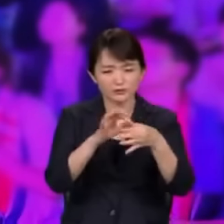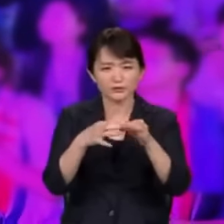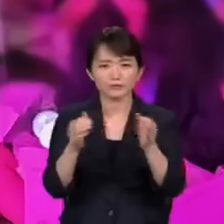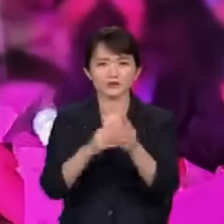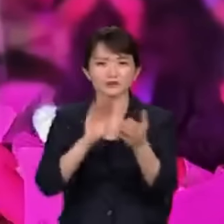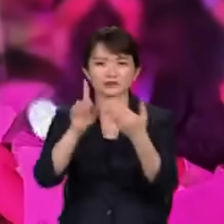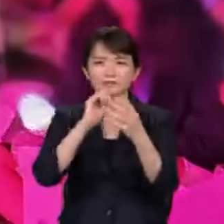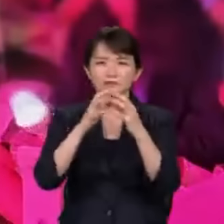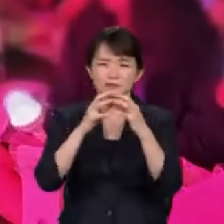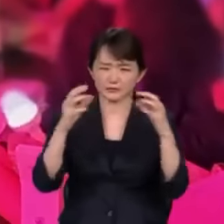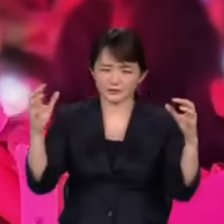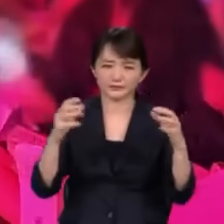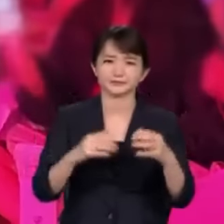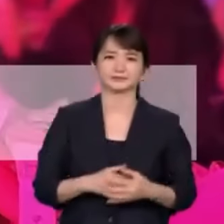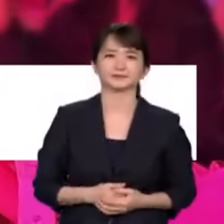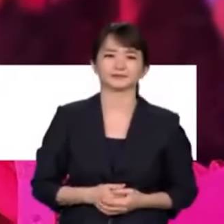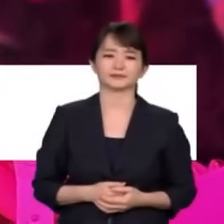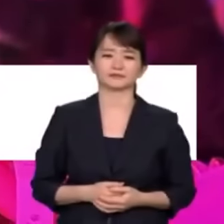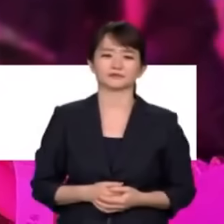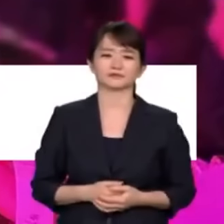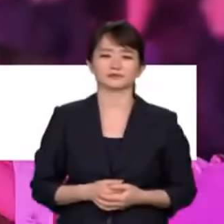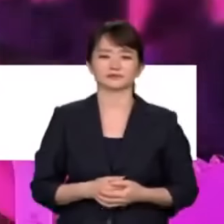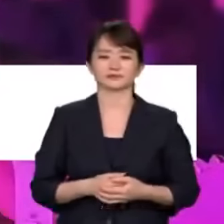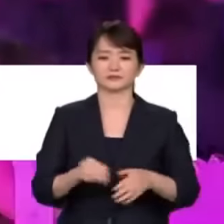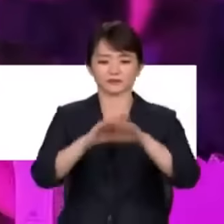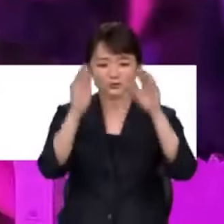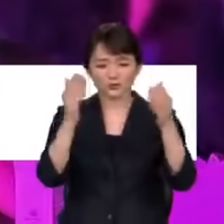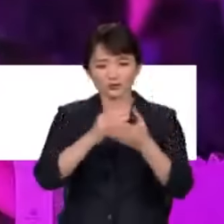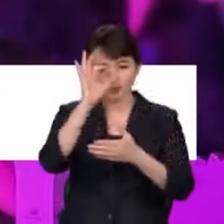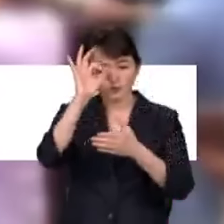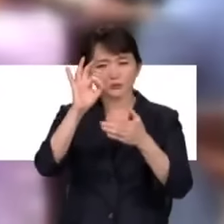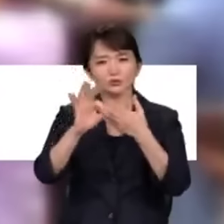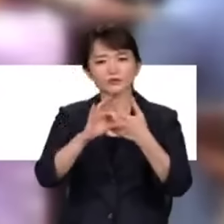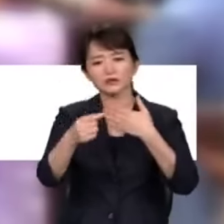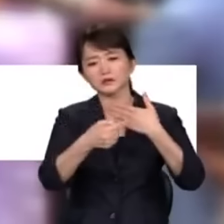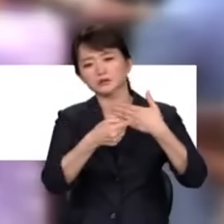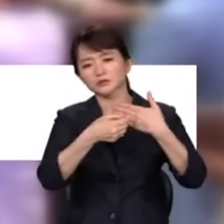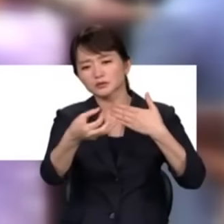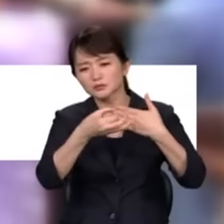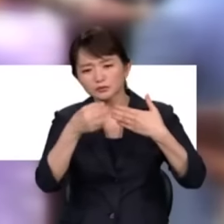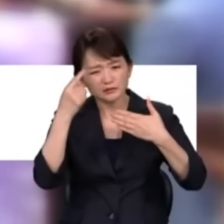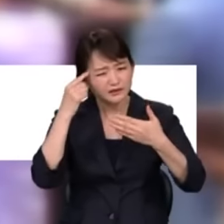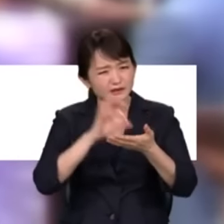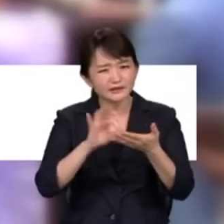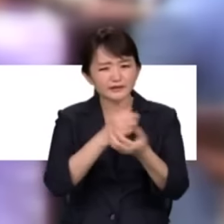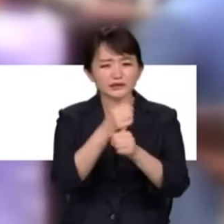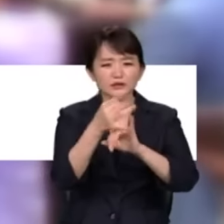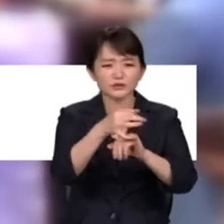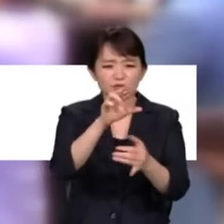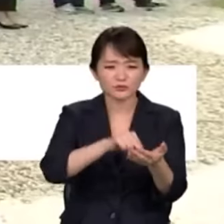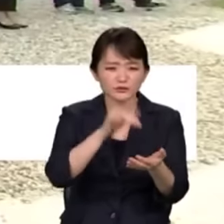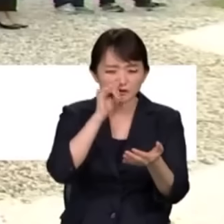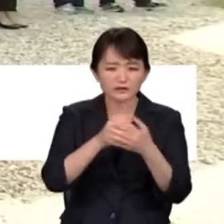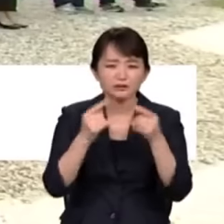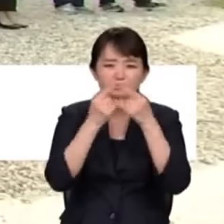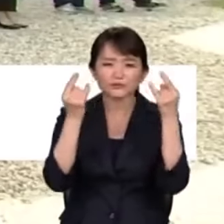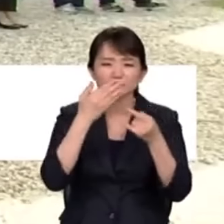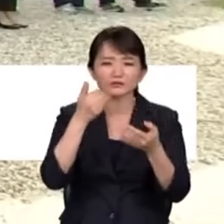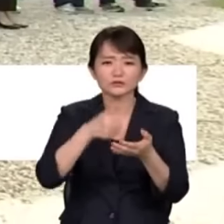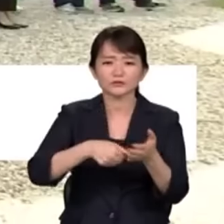있습니다. 전체적으로 너무 외형에만 신경을 쓰다 보니까 계약 문제도 그렇고 현지에서 프랑스 식품법,